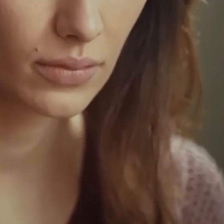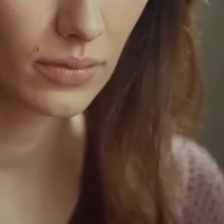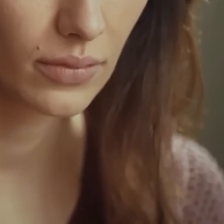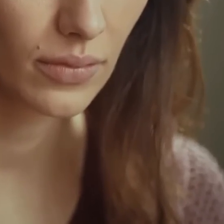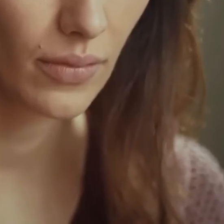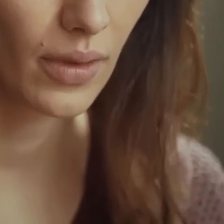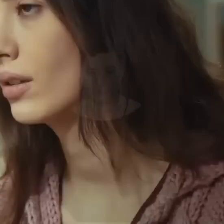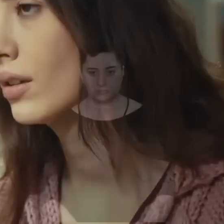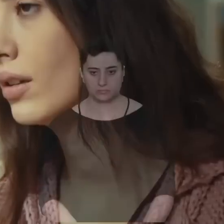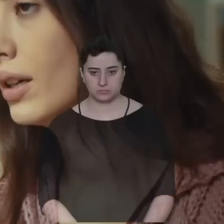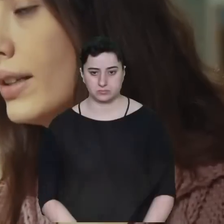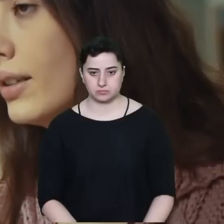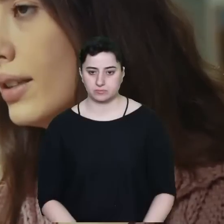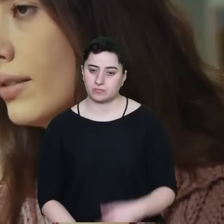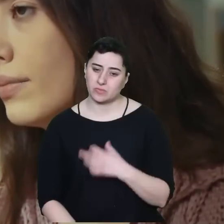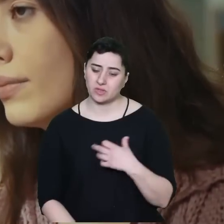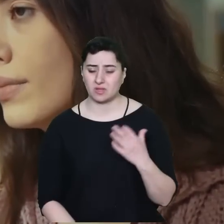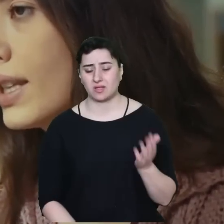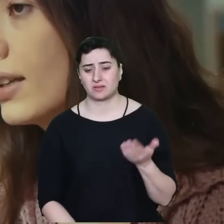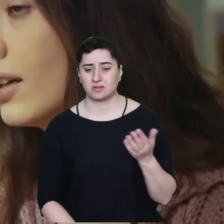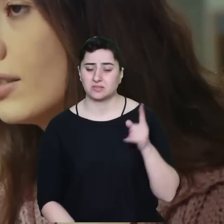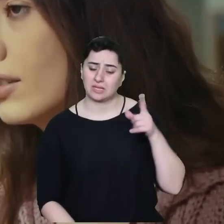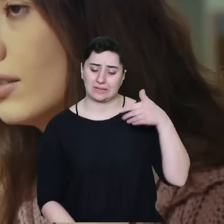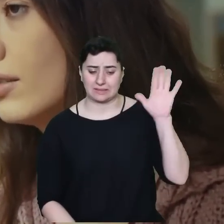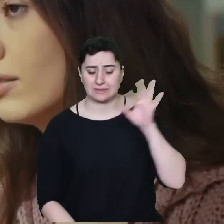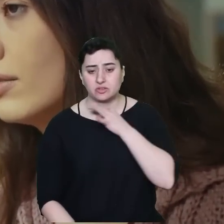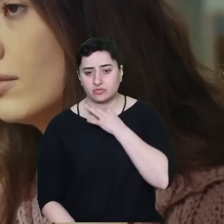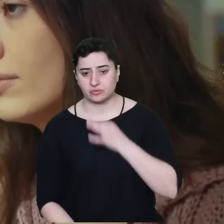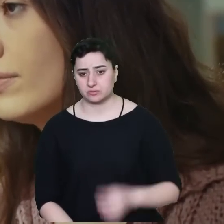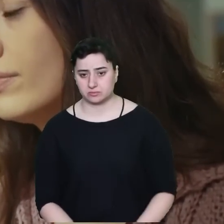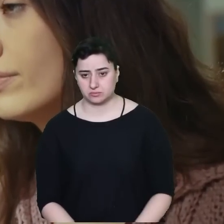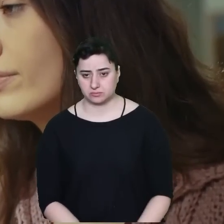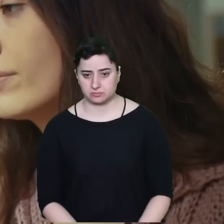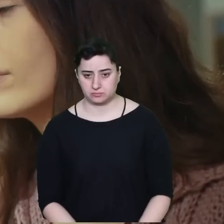oturan Merve'ye kaygıyla izliyor. Hadi anne, sen git artık.